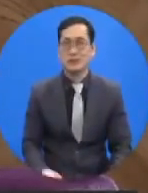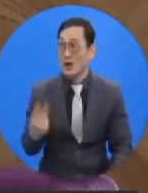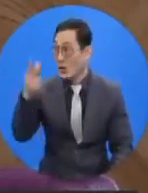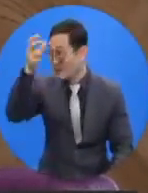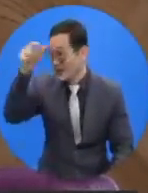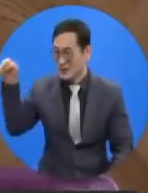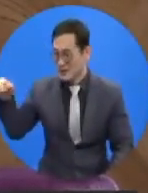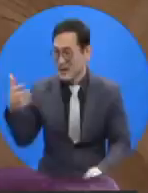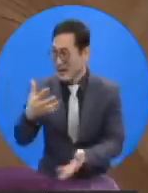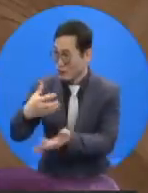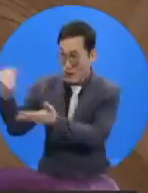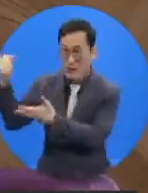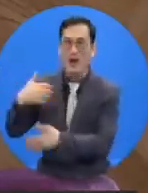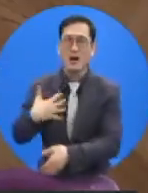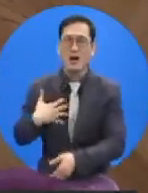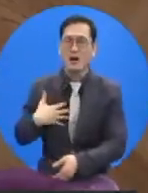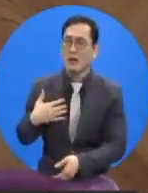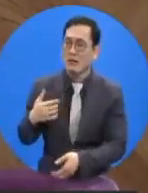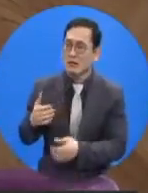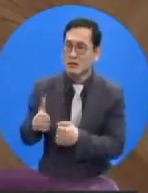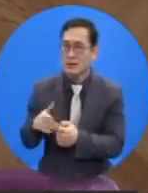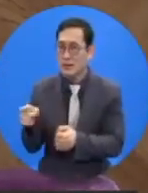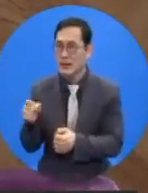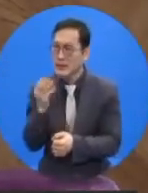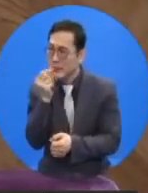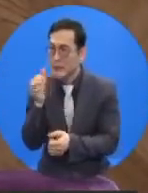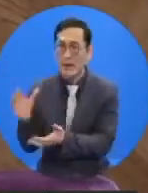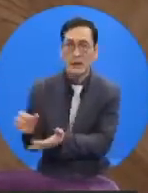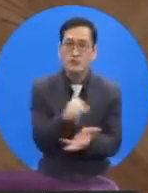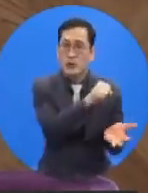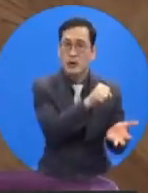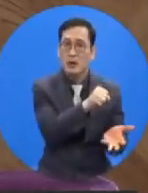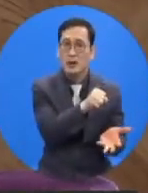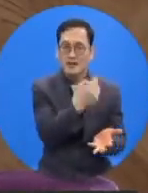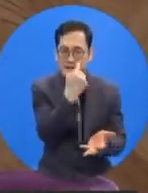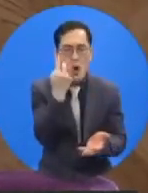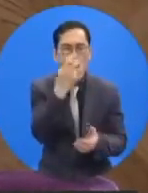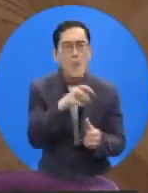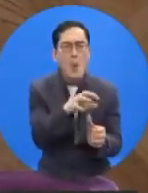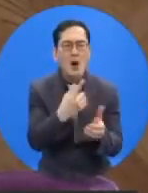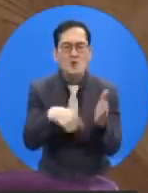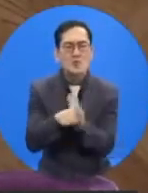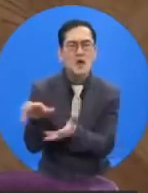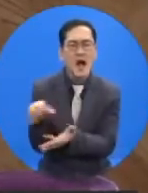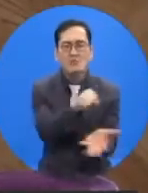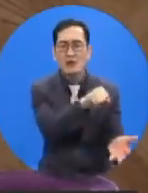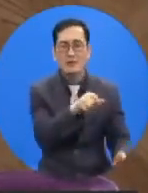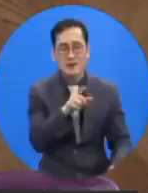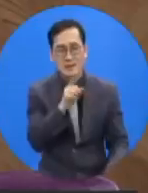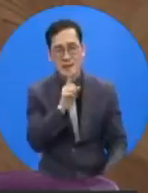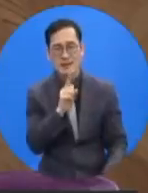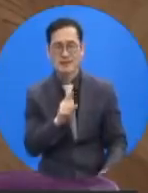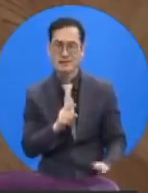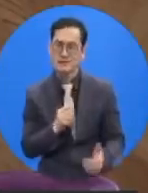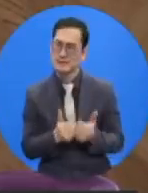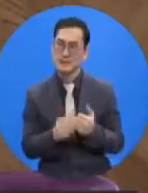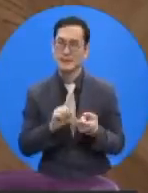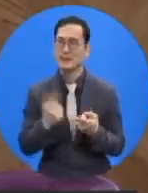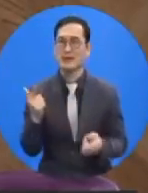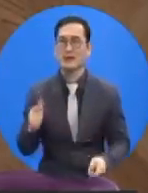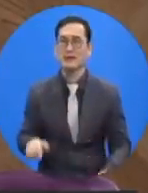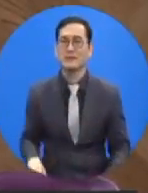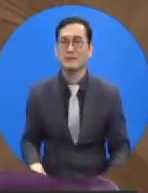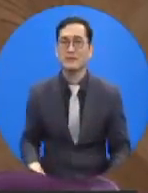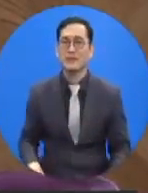저는 이 부분에 있어서 분명히 증거 보존을 위해서라고 얘기했던 유시민 장관도 유시민 전 장관, 유시민